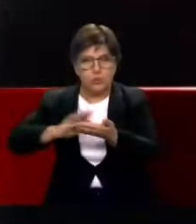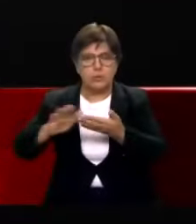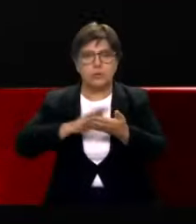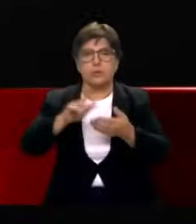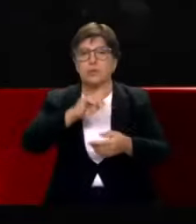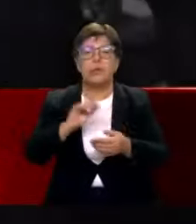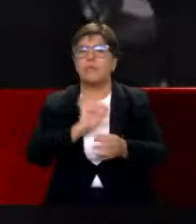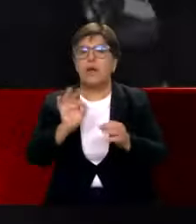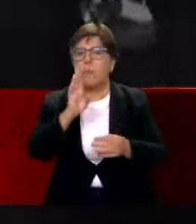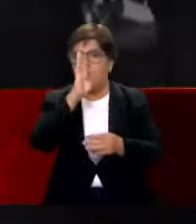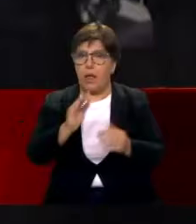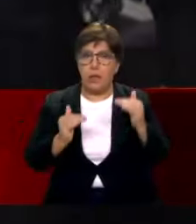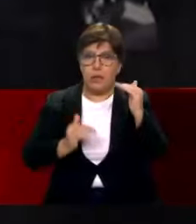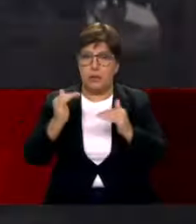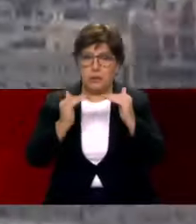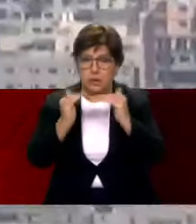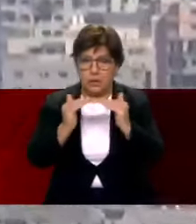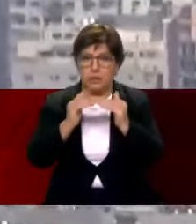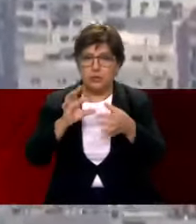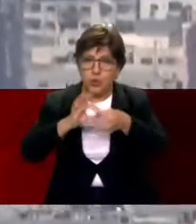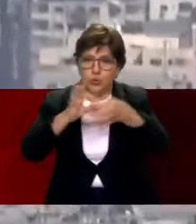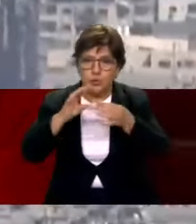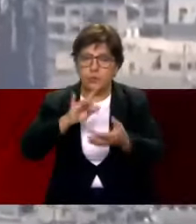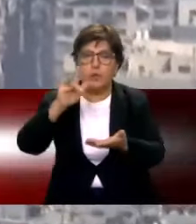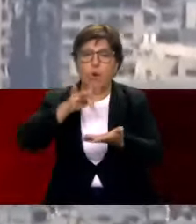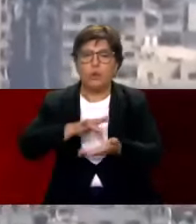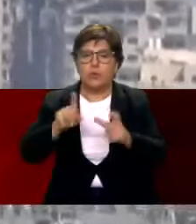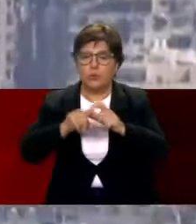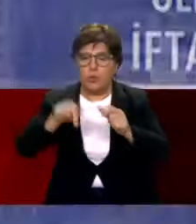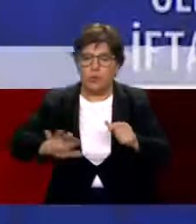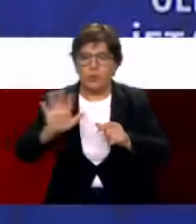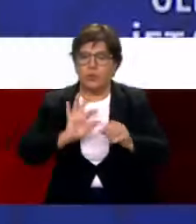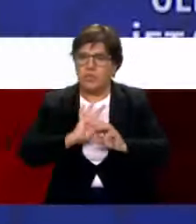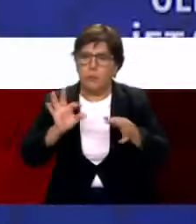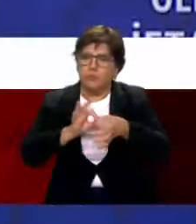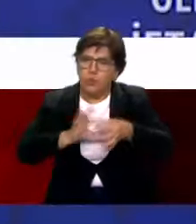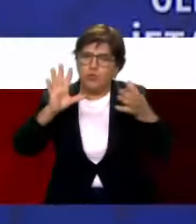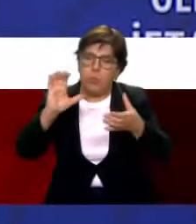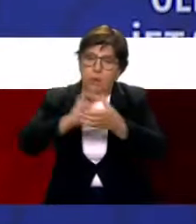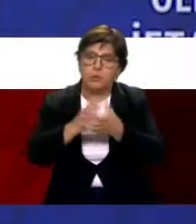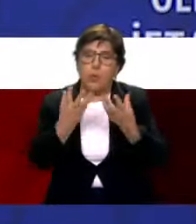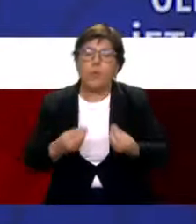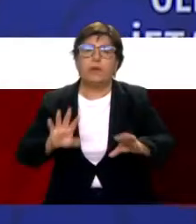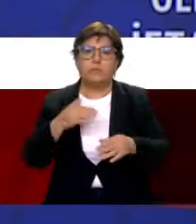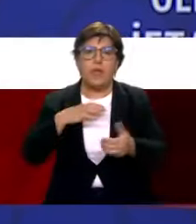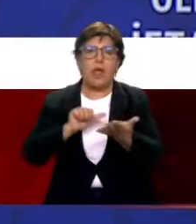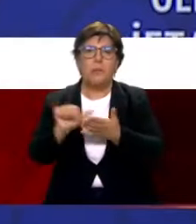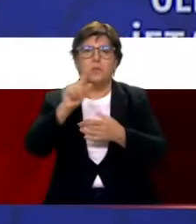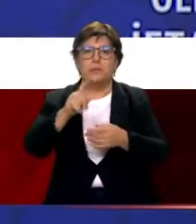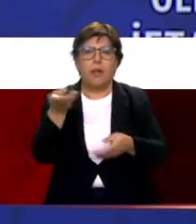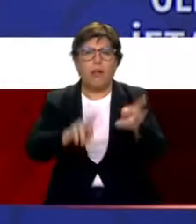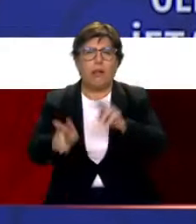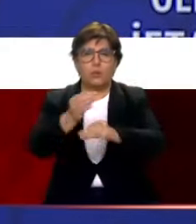Filistin-İsrail meselesi adil bir çözüme kavuşturulmadan Orta Doğu'da kalıcı barış mümkün değildir dedi. Hepimizin katledilen